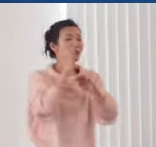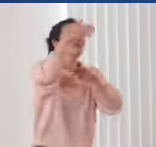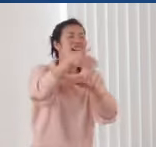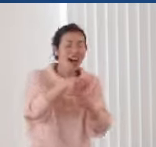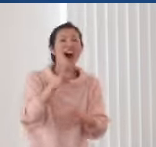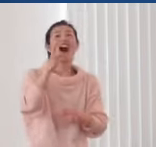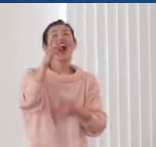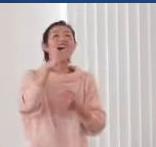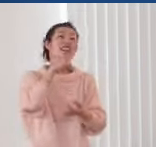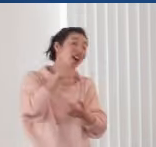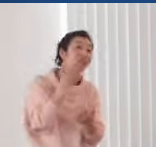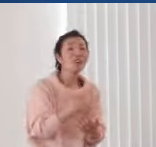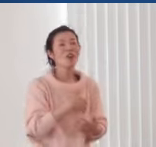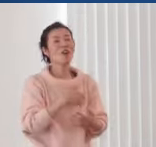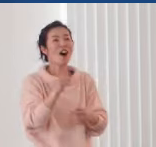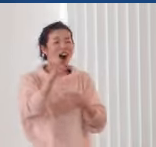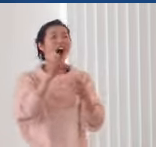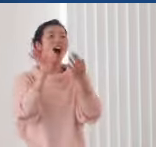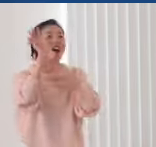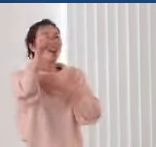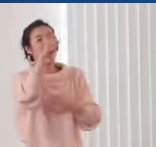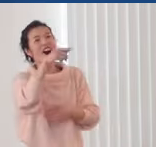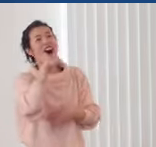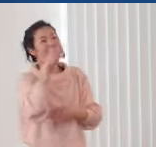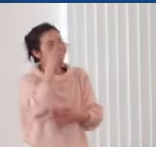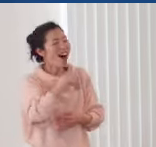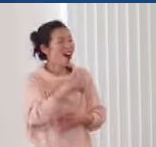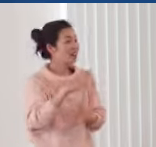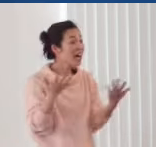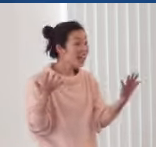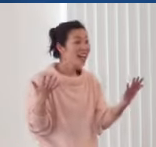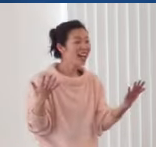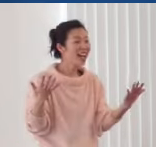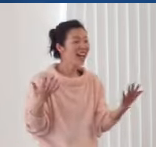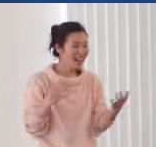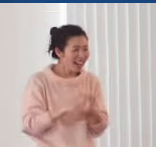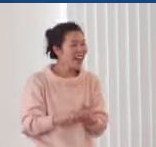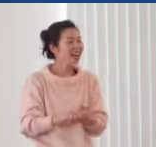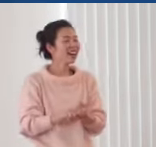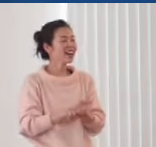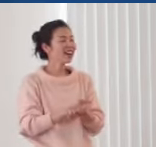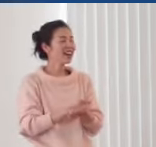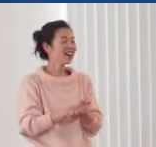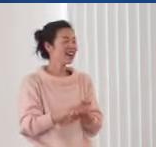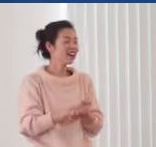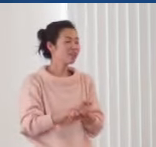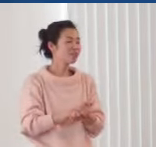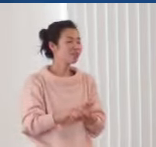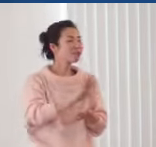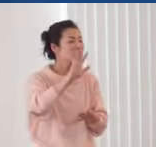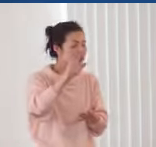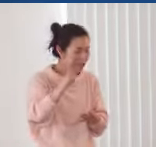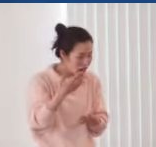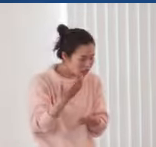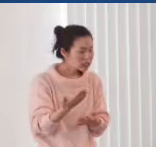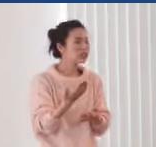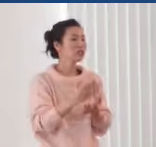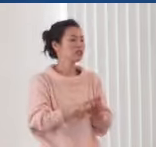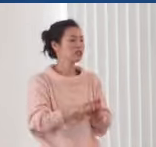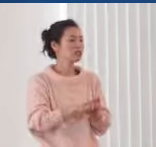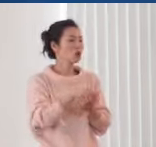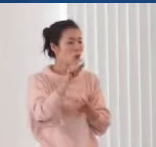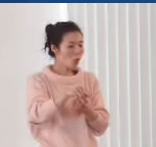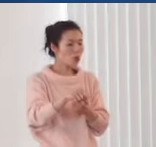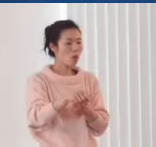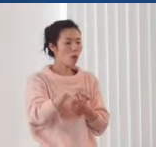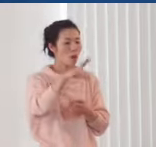まあ何と言いますか、そういう気持ちを持っているわけですね。しかし、ね、しかし人は神が行われる御業を